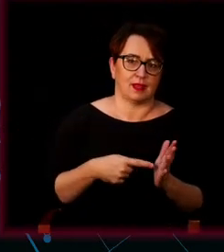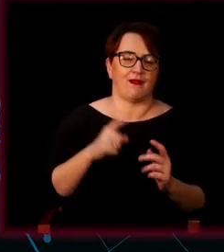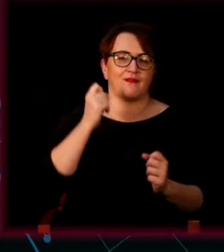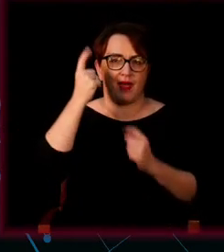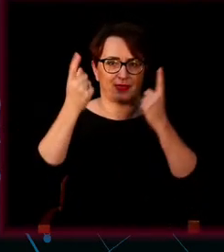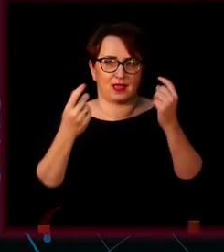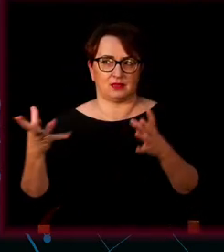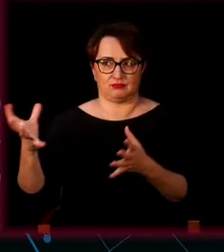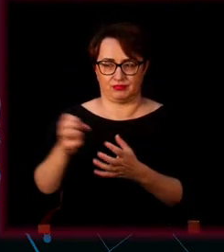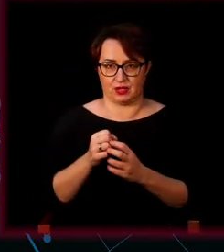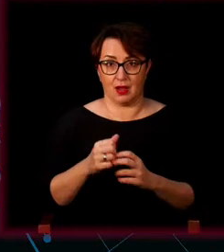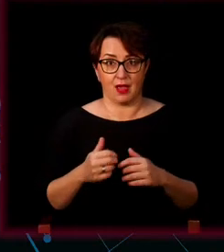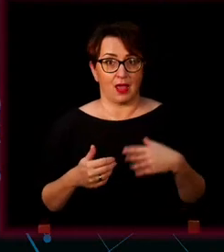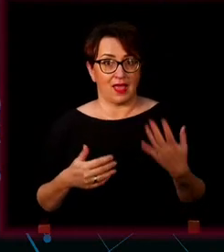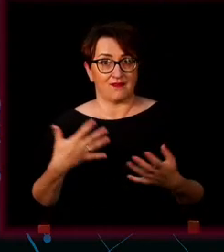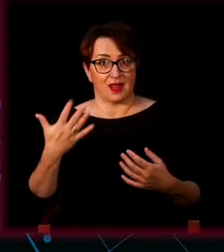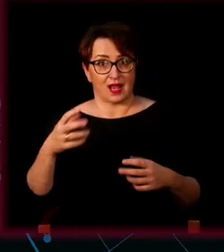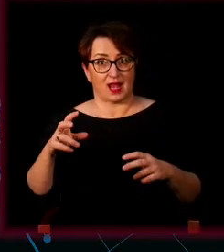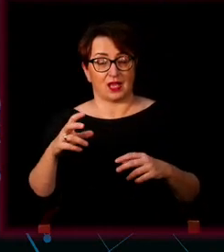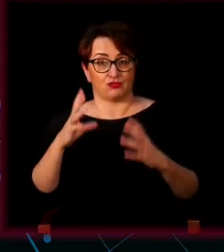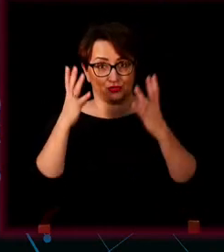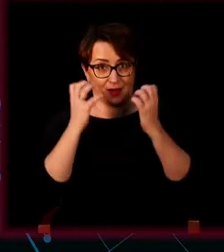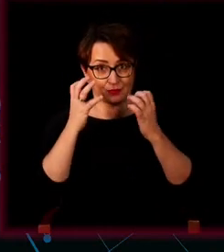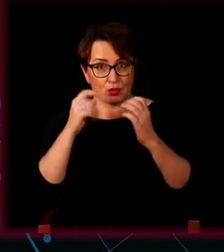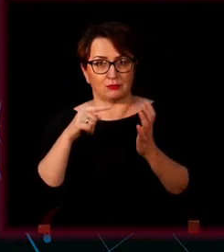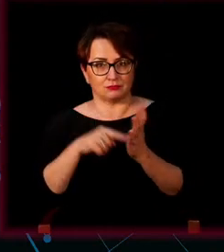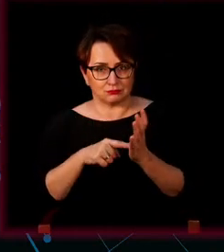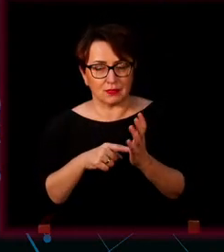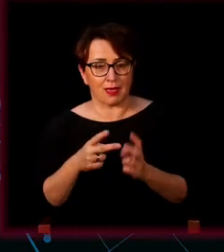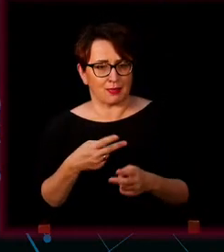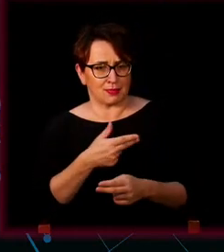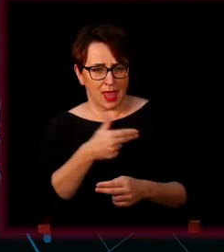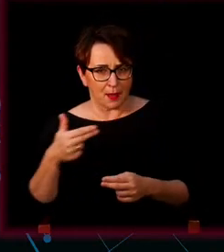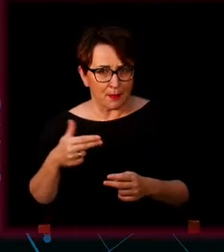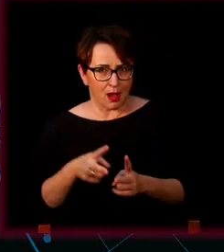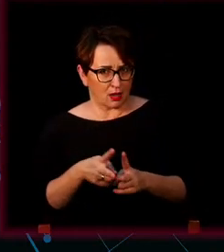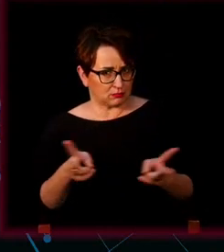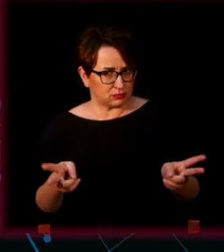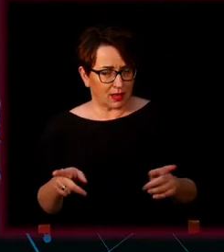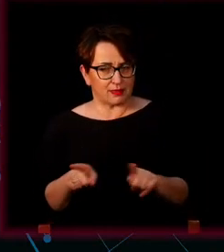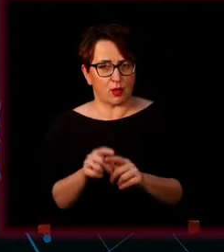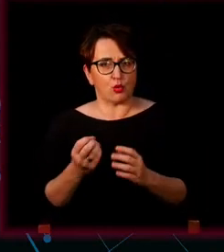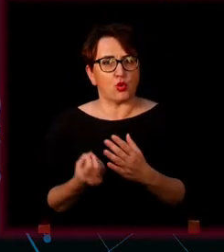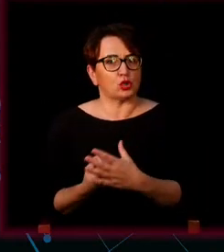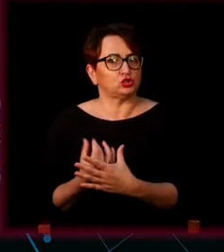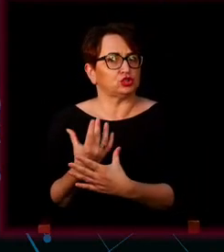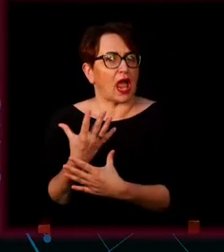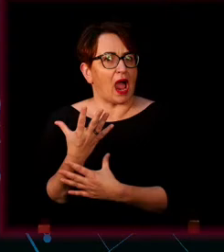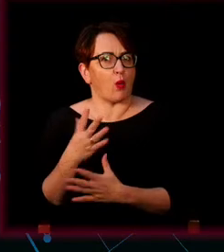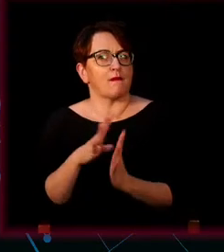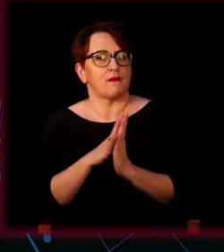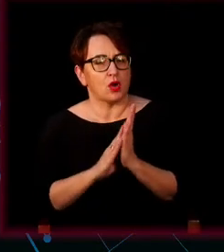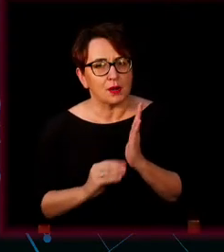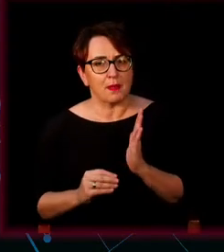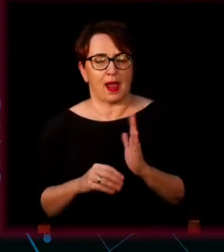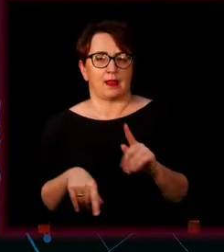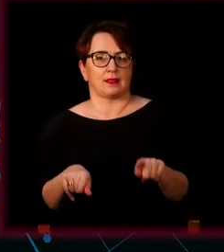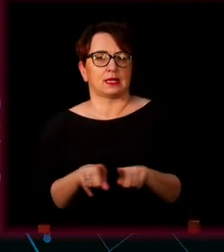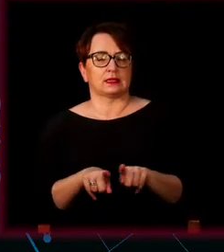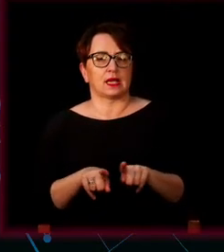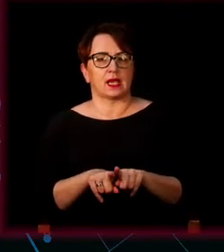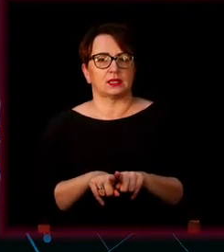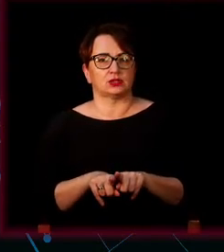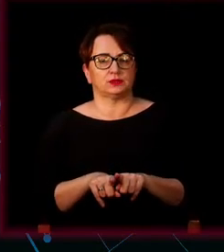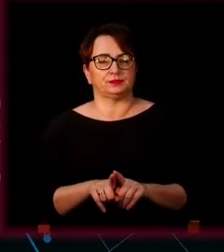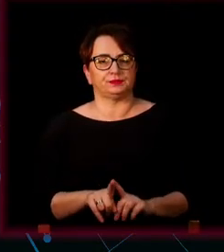i Labirynta ciemności zdecydowanie, jeśli chodzi o zakres tematyczny i też o pewną taką dojrzałość formalną